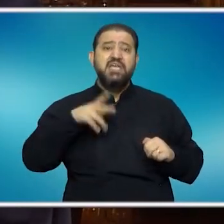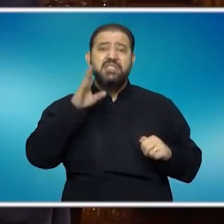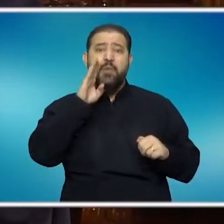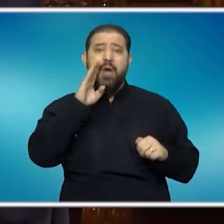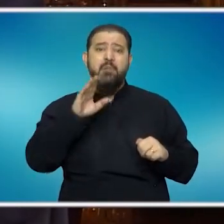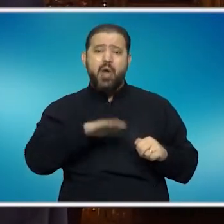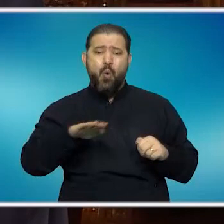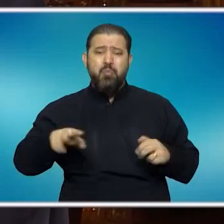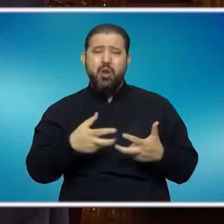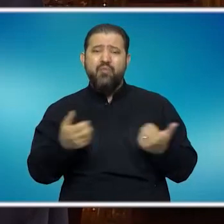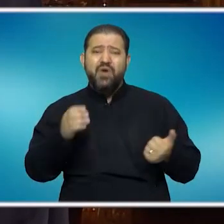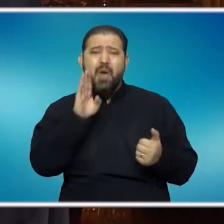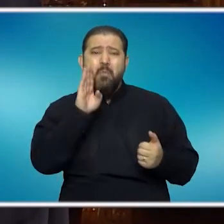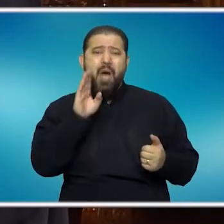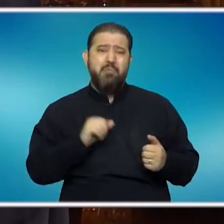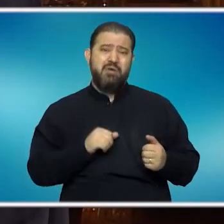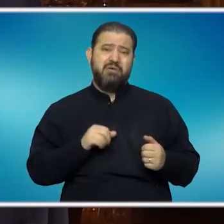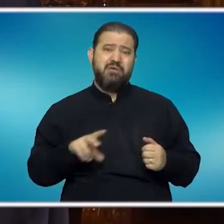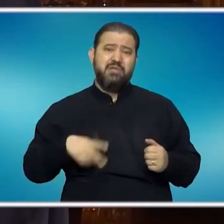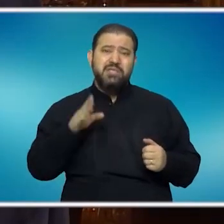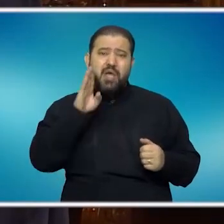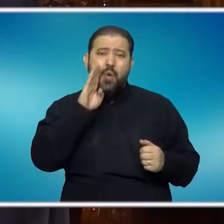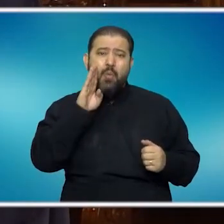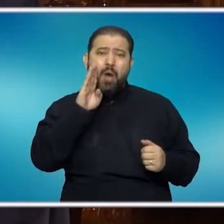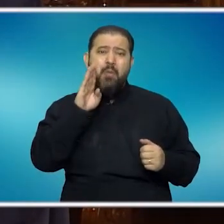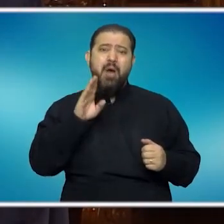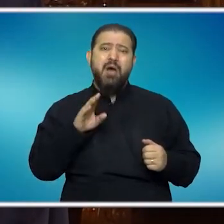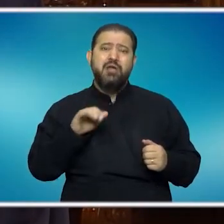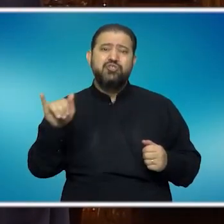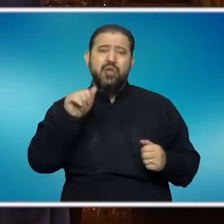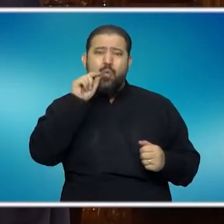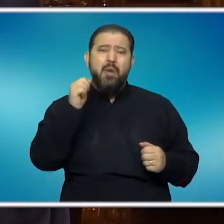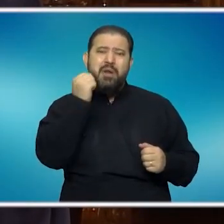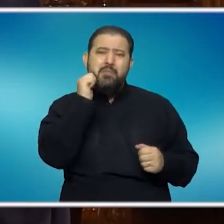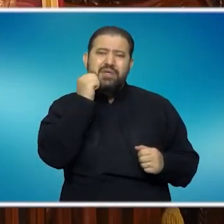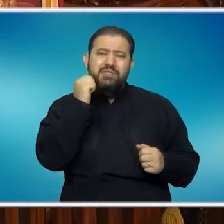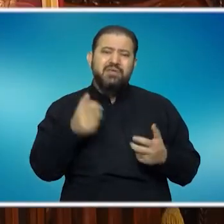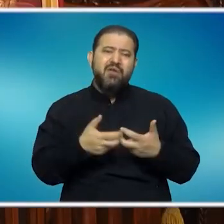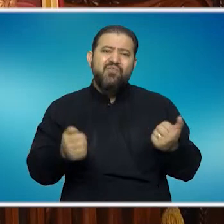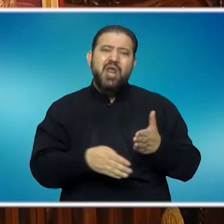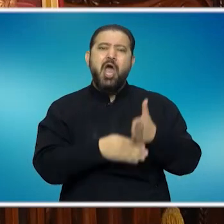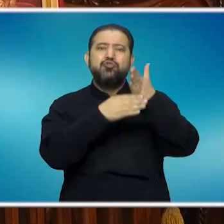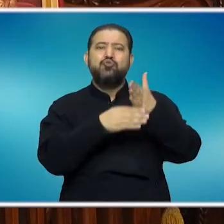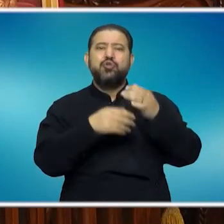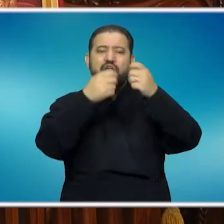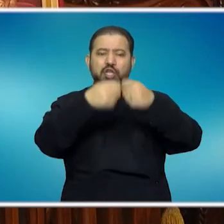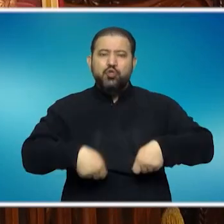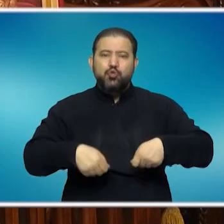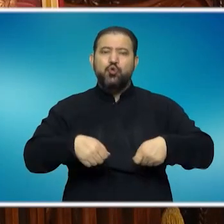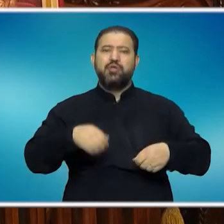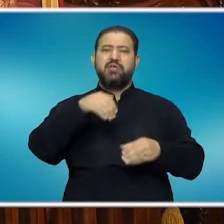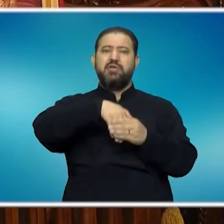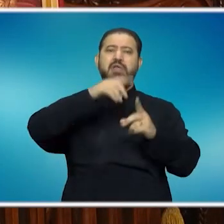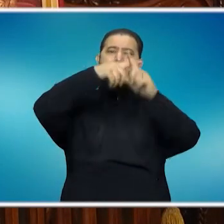mama orfanilor, a copiilor care n-au mame. Este a bătrânilor, a celor care nu au ajutor, înțelegeți, și a